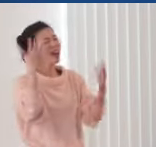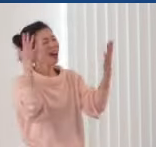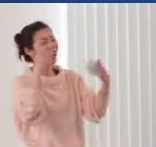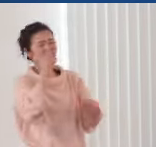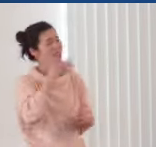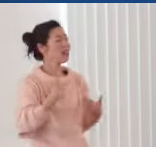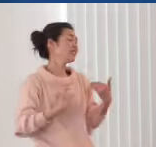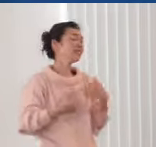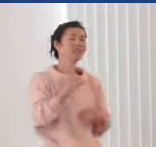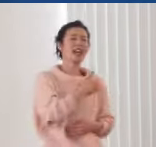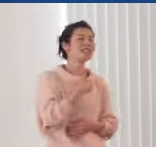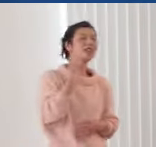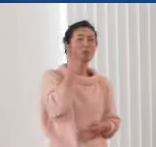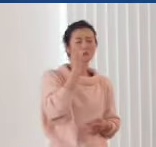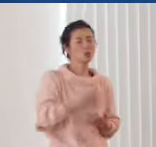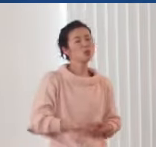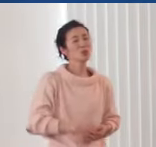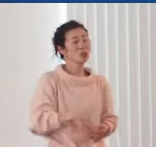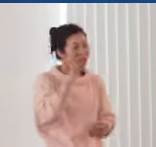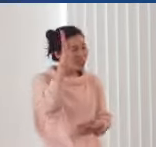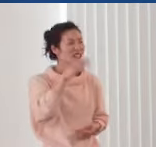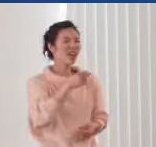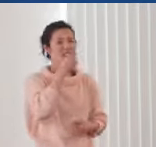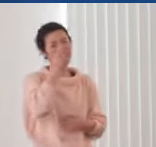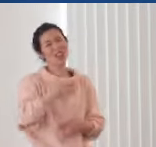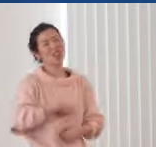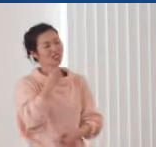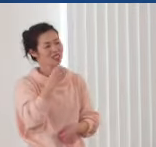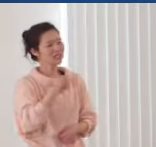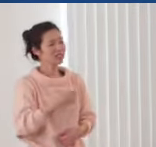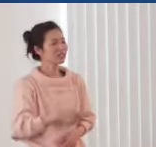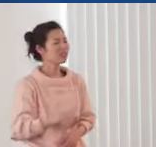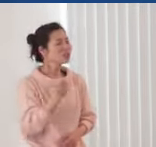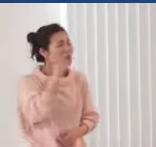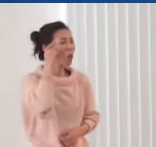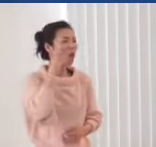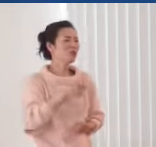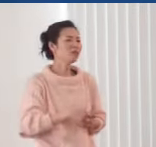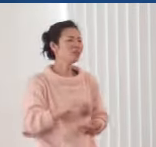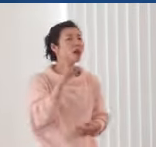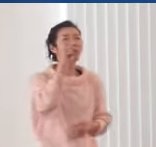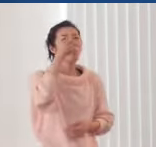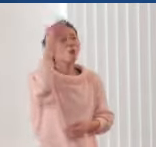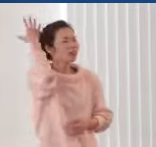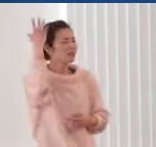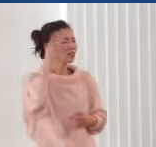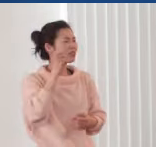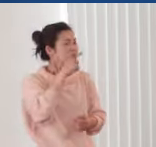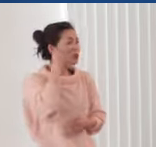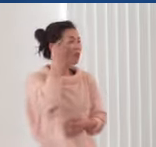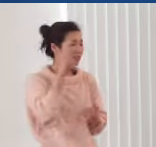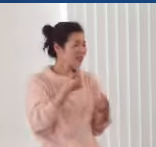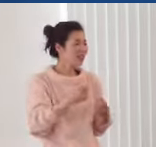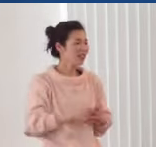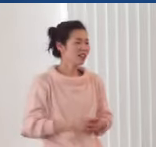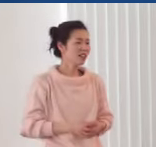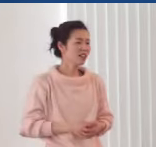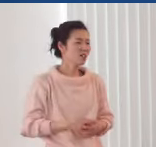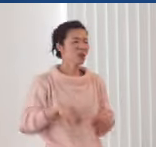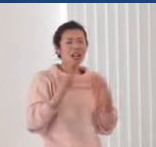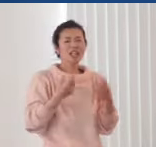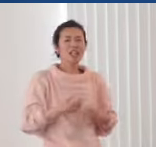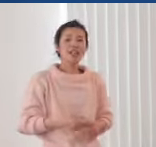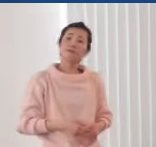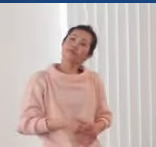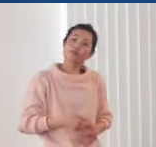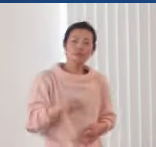決められるんだ、自分の判断が正しいんだと思いがちなわけです。こういう時代に生かされていればい